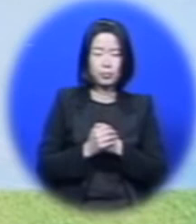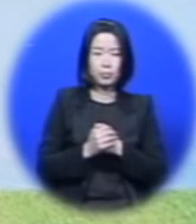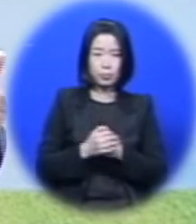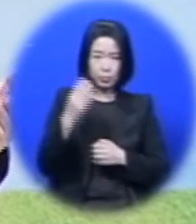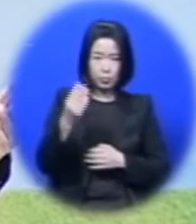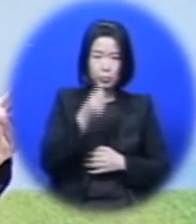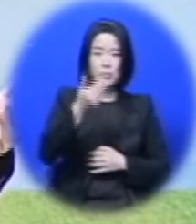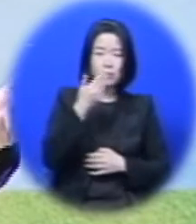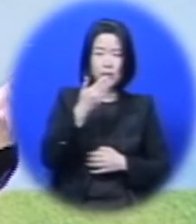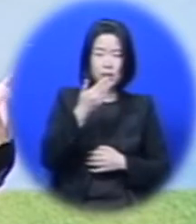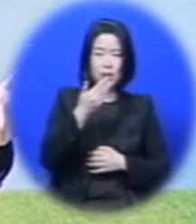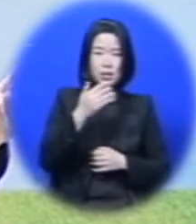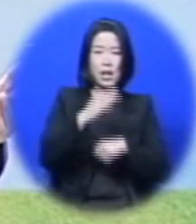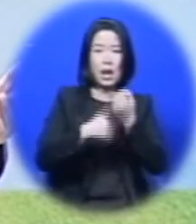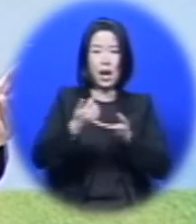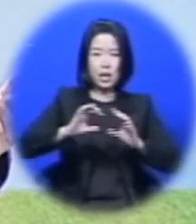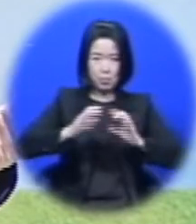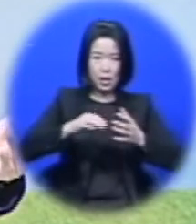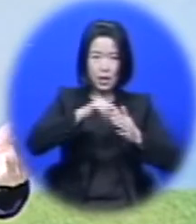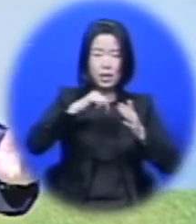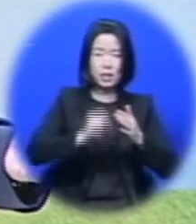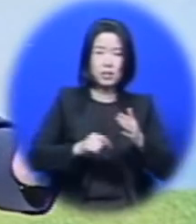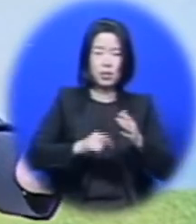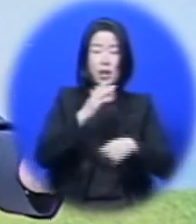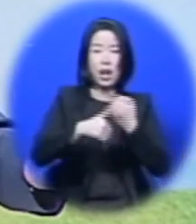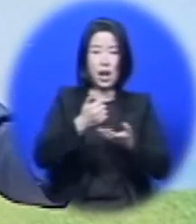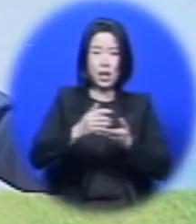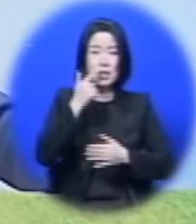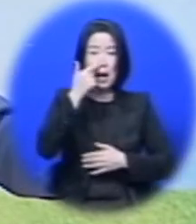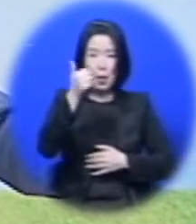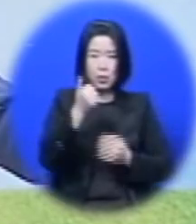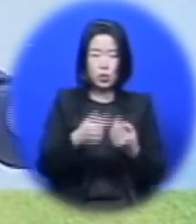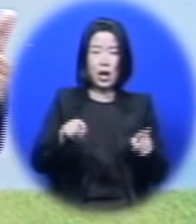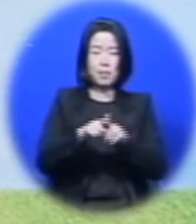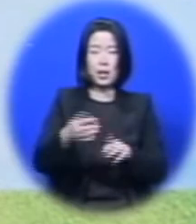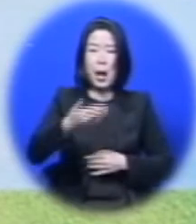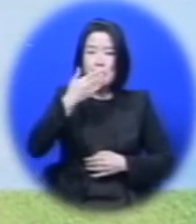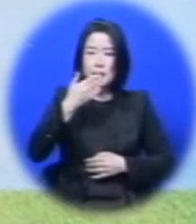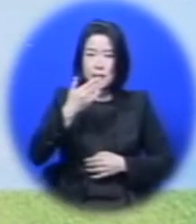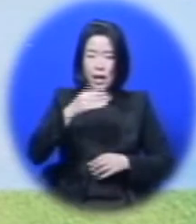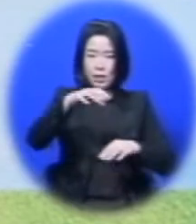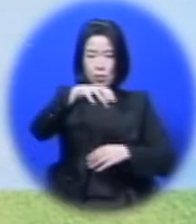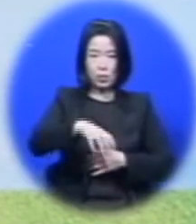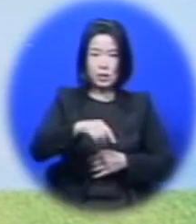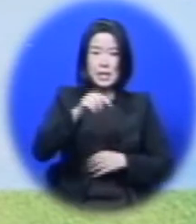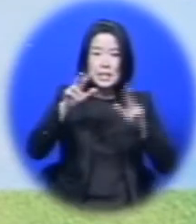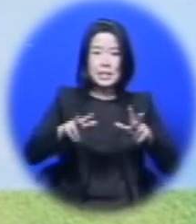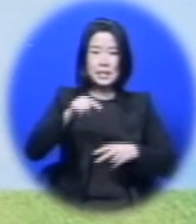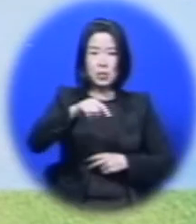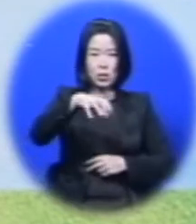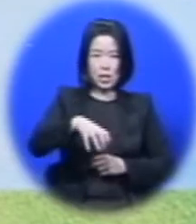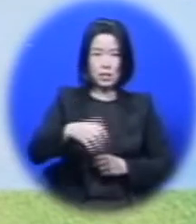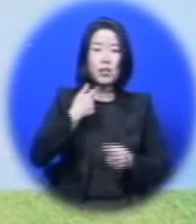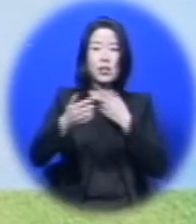성찬은 하나님의 나라에서 하나님 아버지와 함께 식사하는 자리를 지금 여기서 경험하는